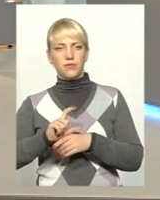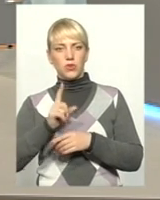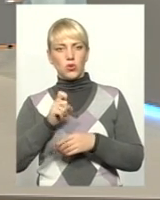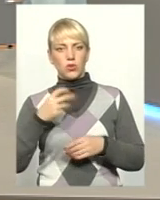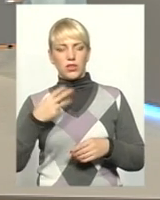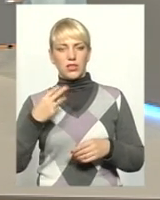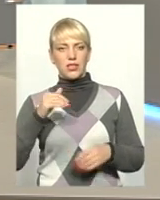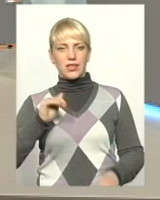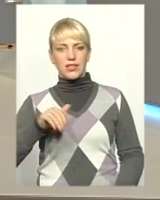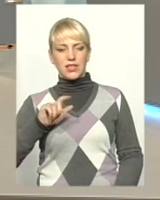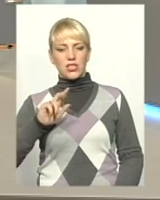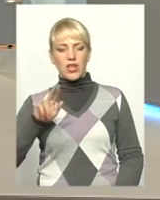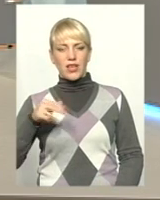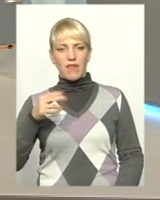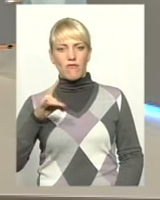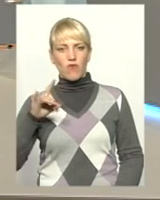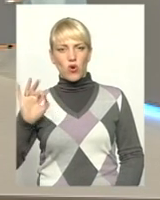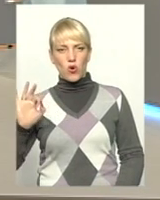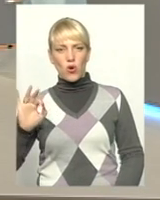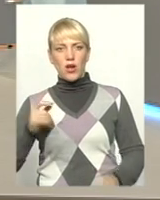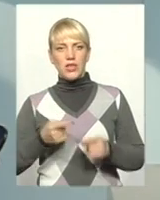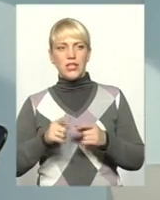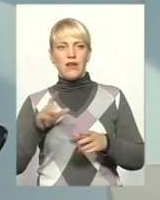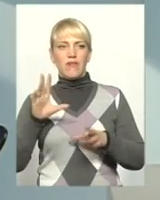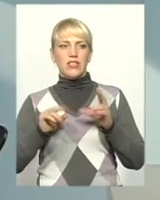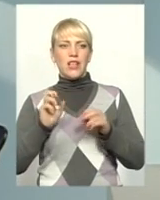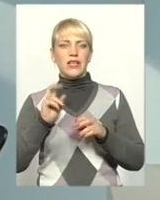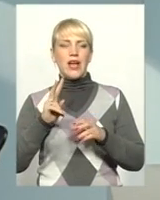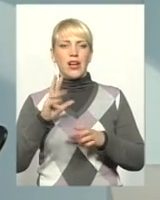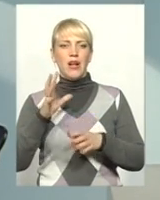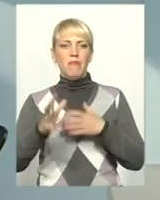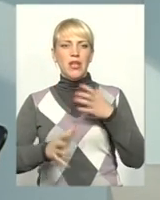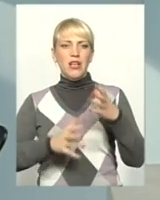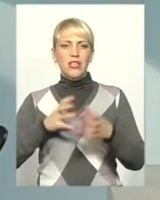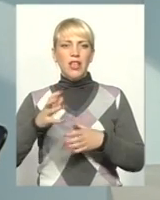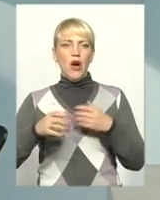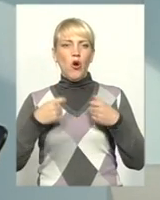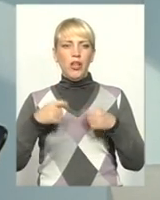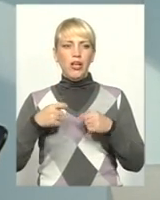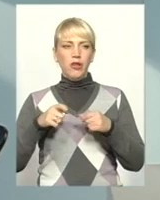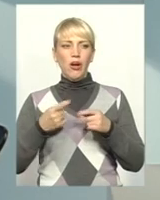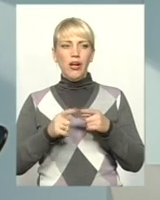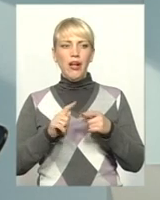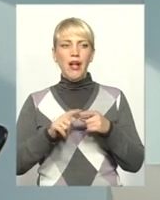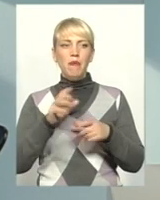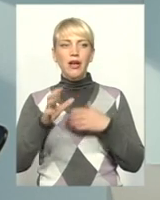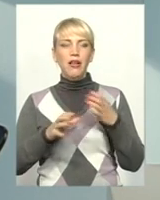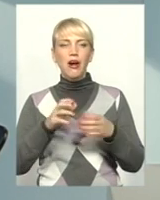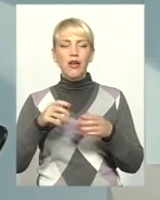133 тисячі євро, має проводитися як міжнародні торги. Значить, міжнародні торги вони відтерміновуються в